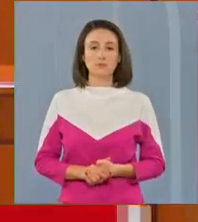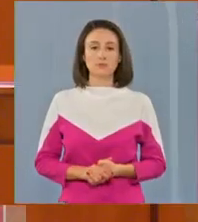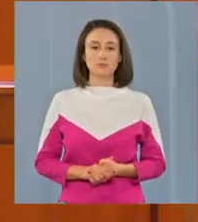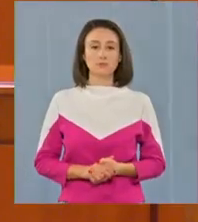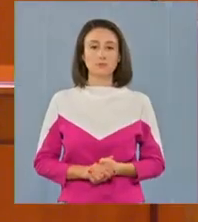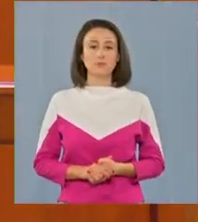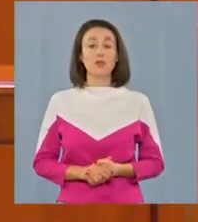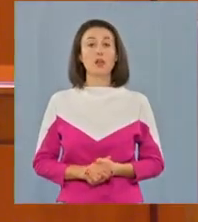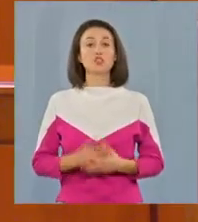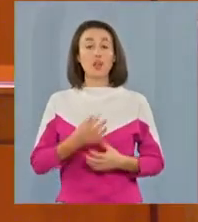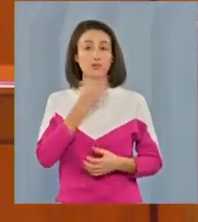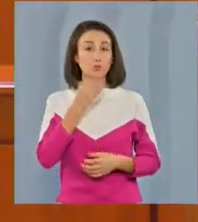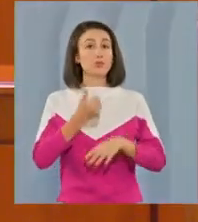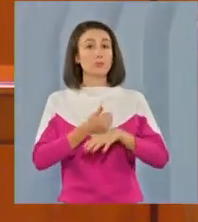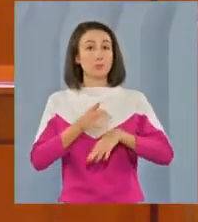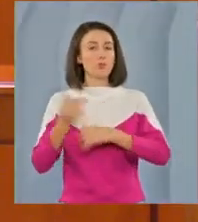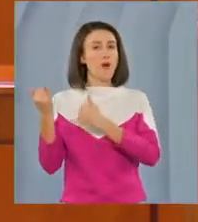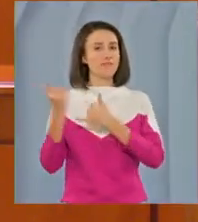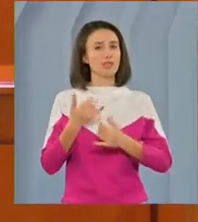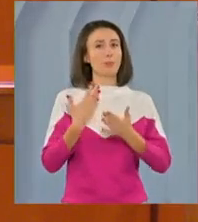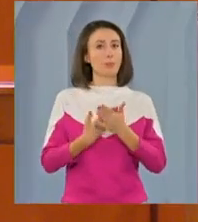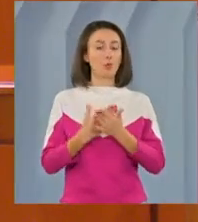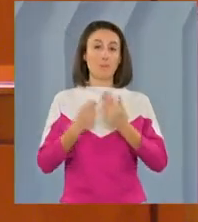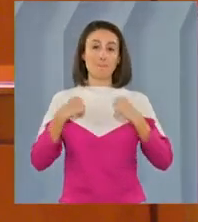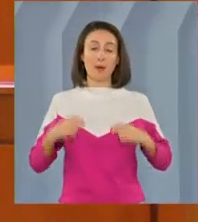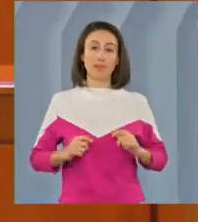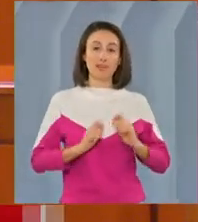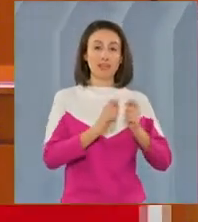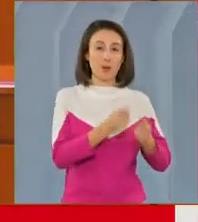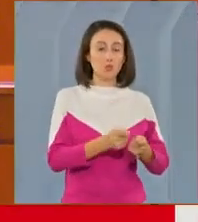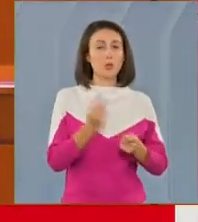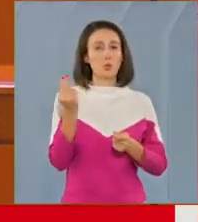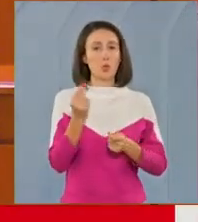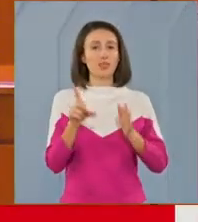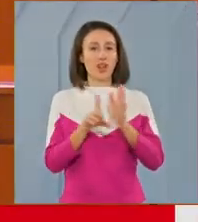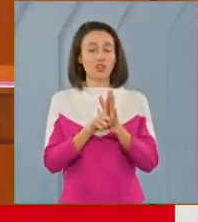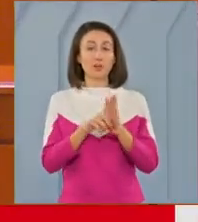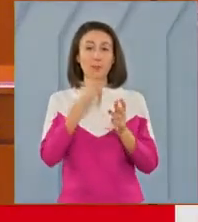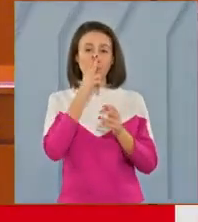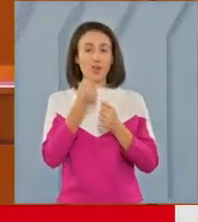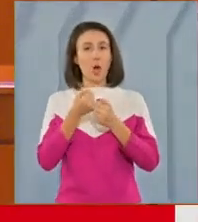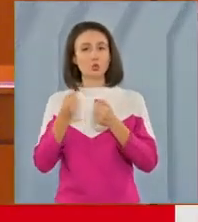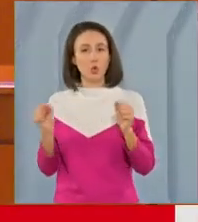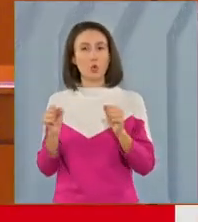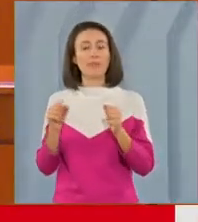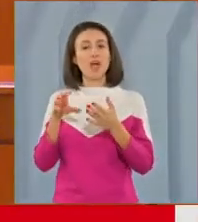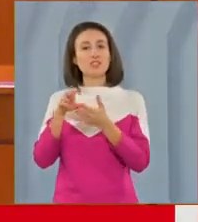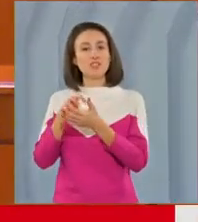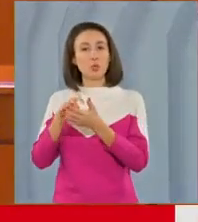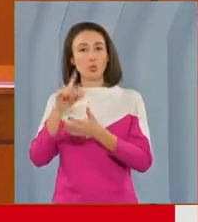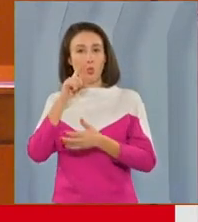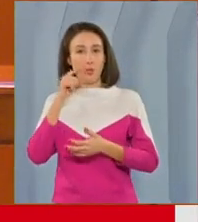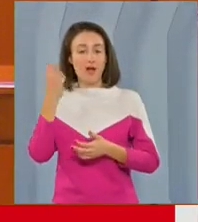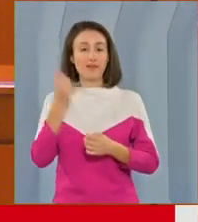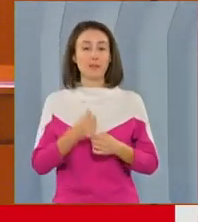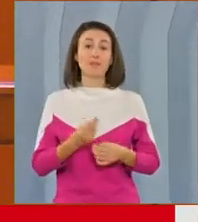Afirmațiile premierului au venit în contextul în care în Parlament a fost depus recent un nou proiect pentru autonomia Ținutului Secuiesc, iar